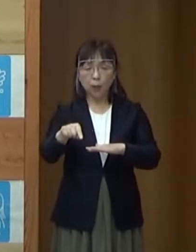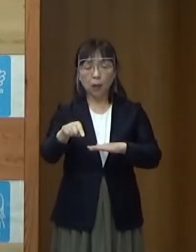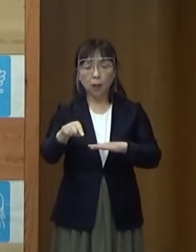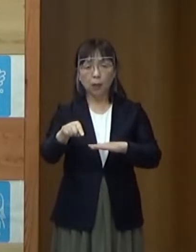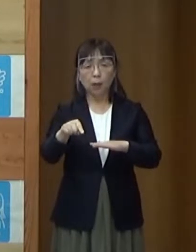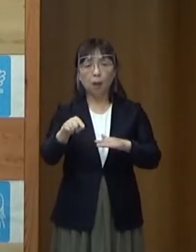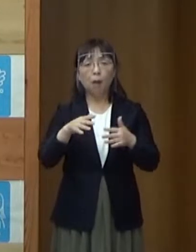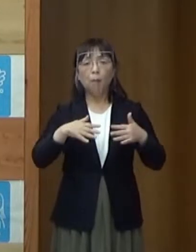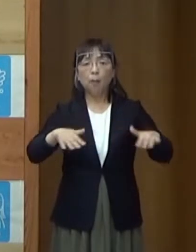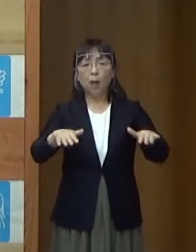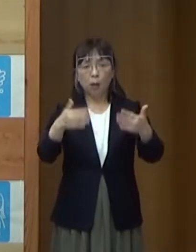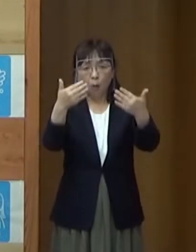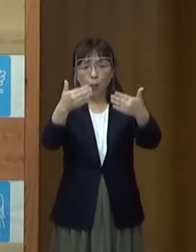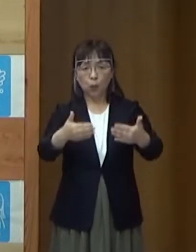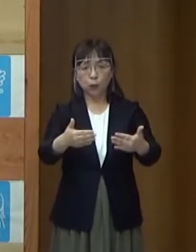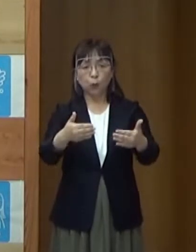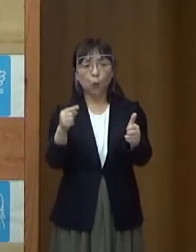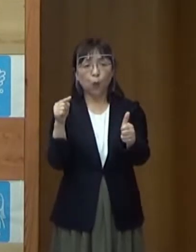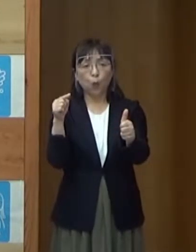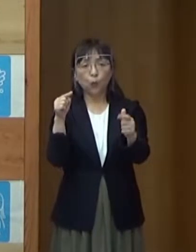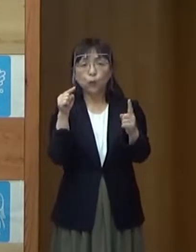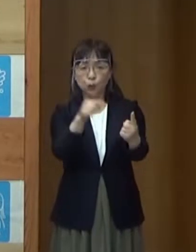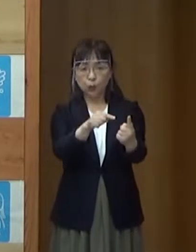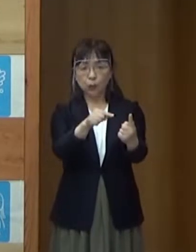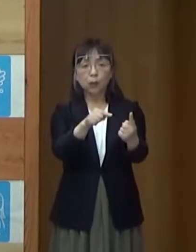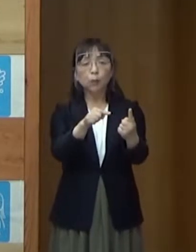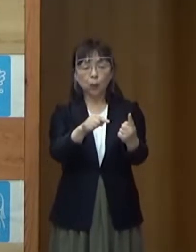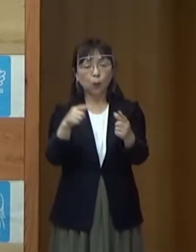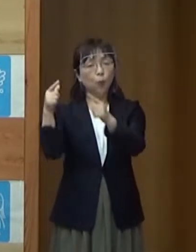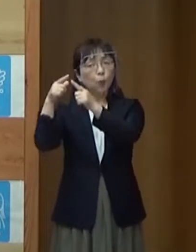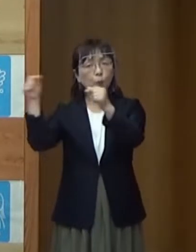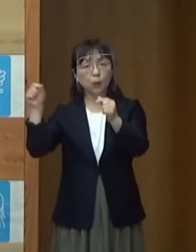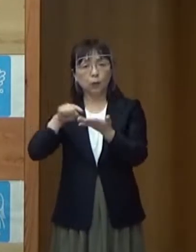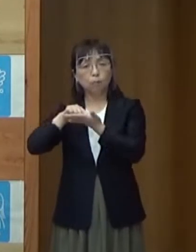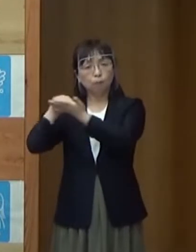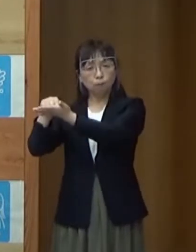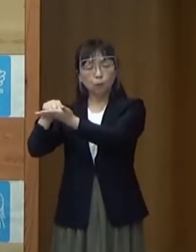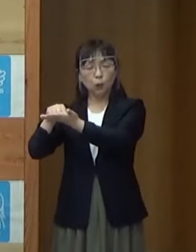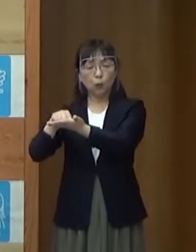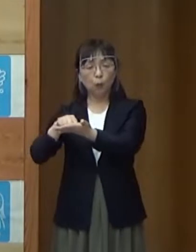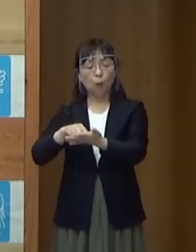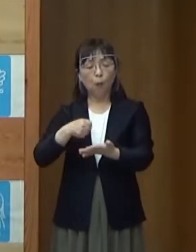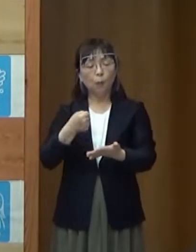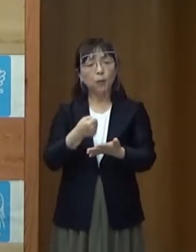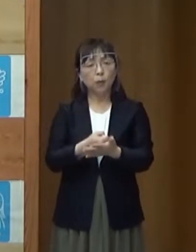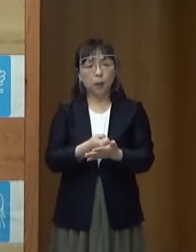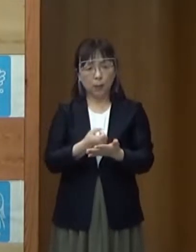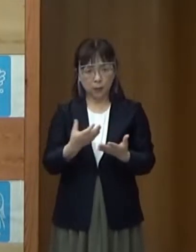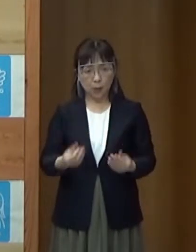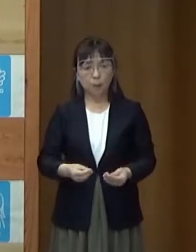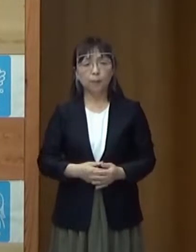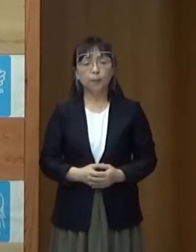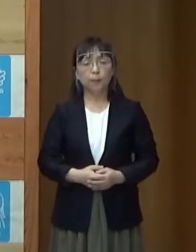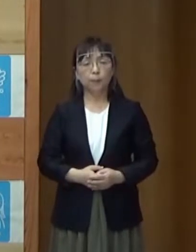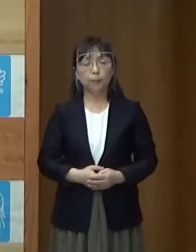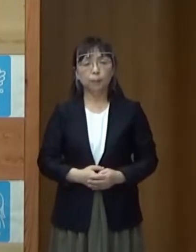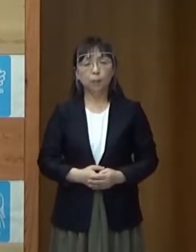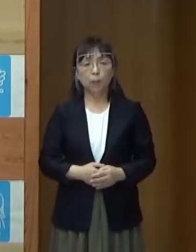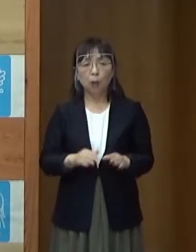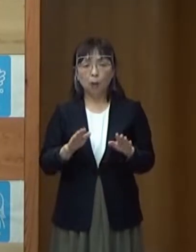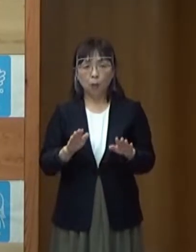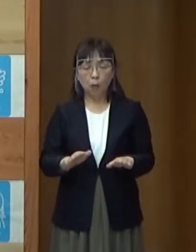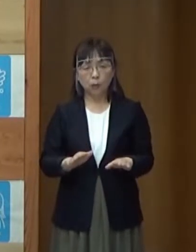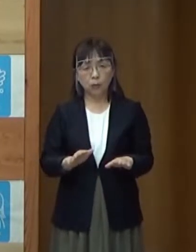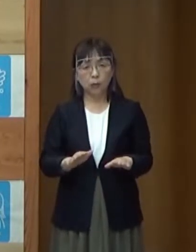延防止等重点措置、これを国に要請をすることを決定いたしました。本